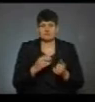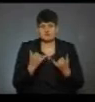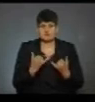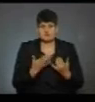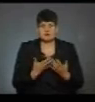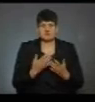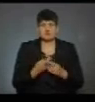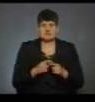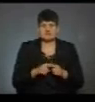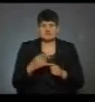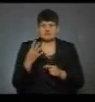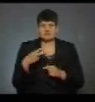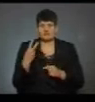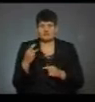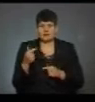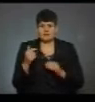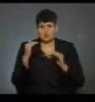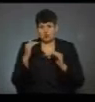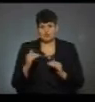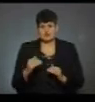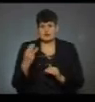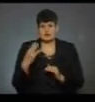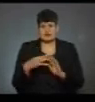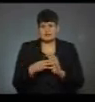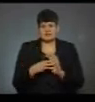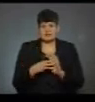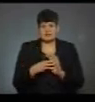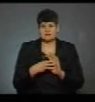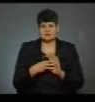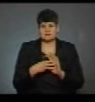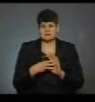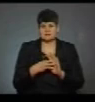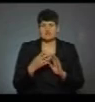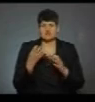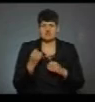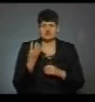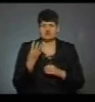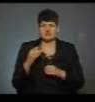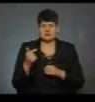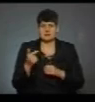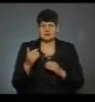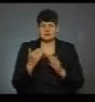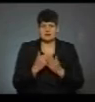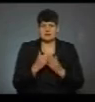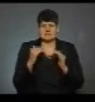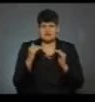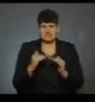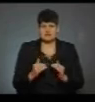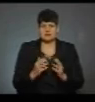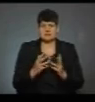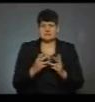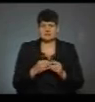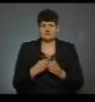це 42 гривень опустилося на 38. Ну і ще 4 чимось гривні у нас вийшло зниження за рахунок